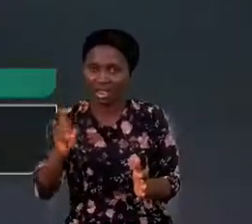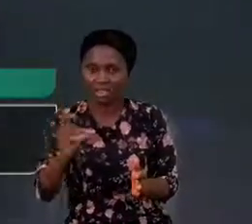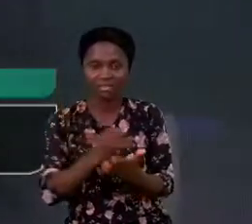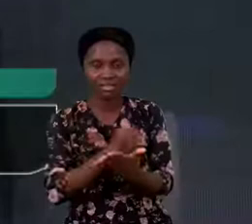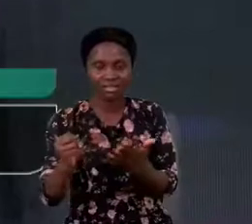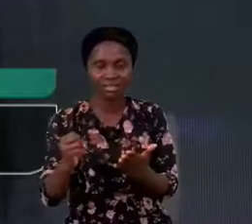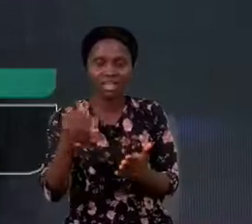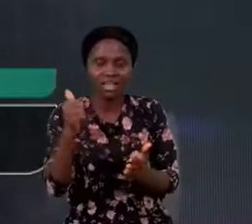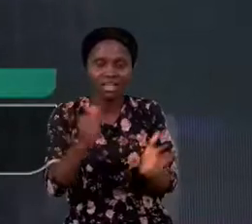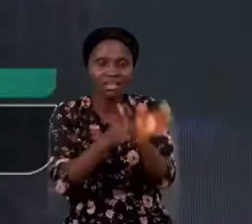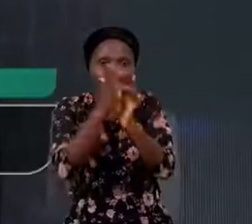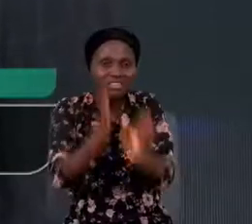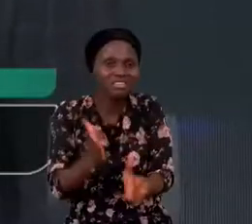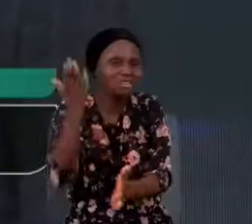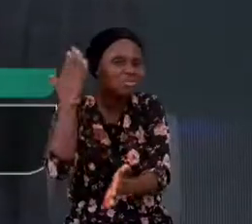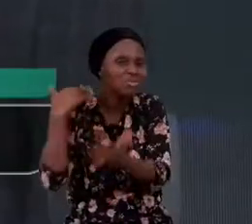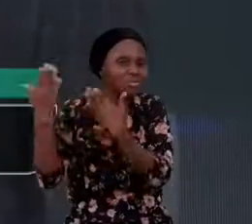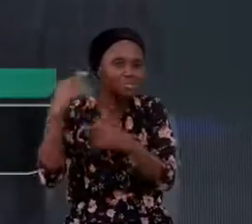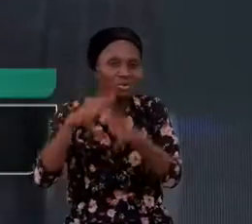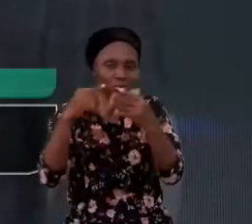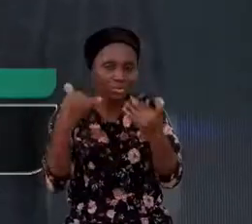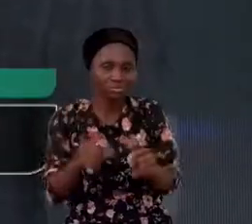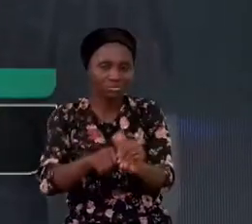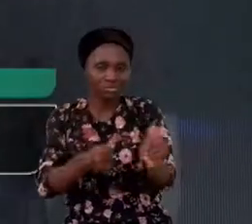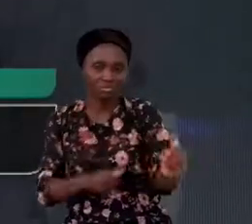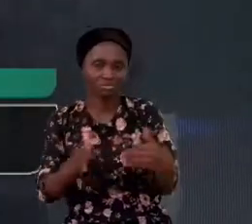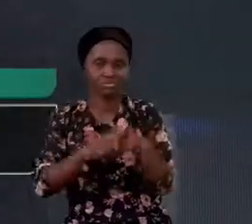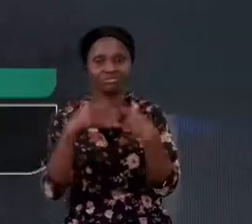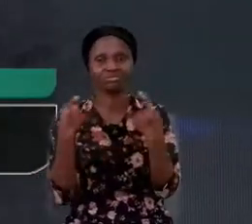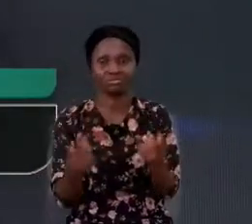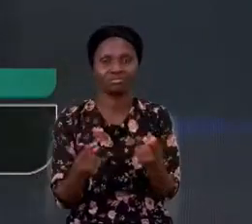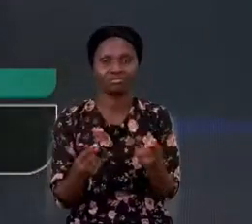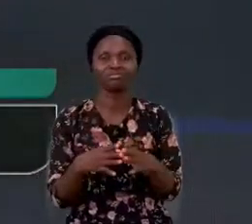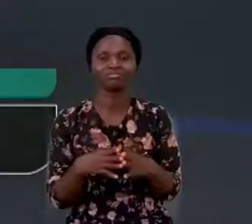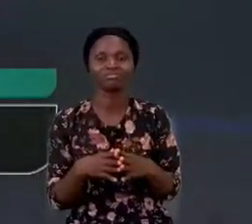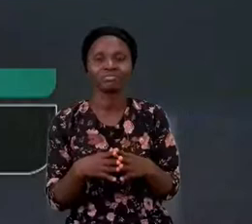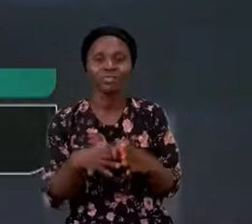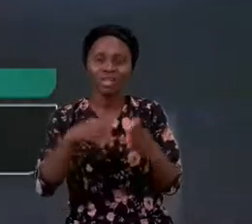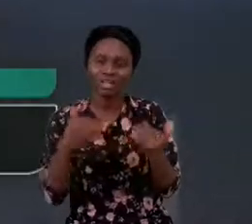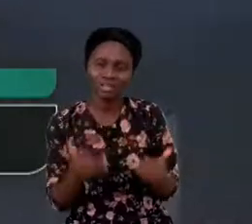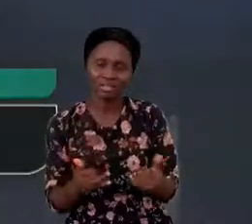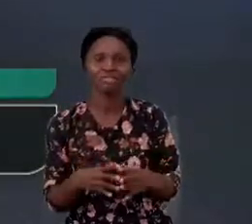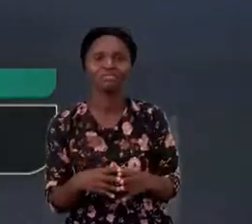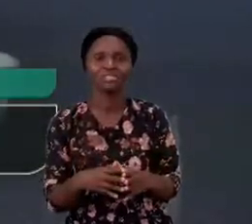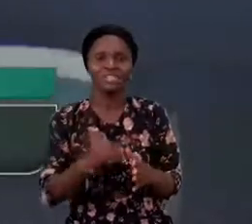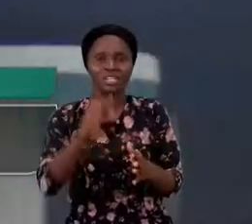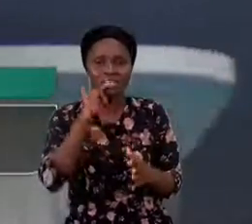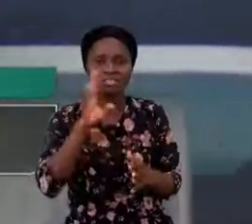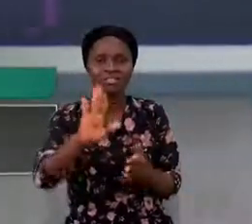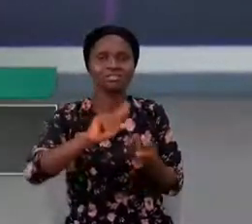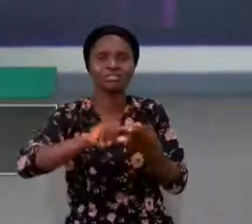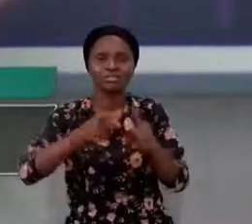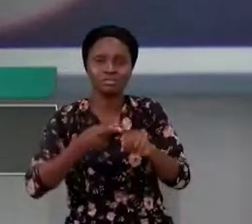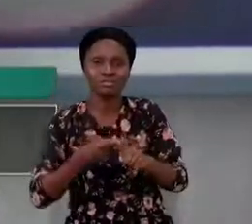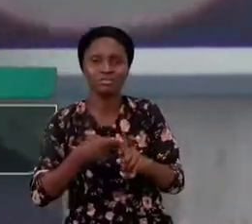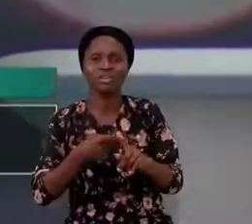dit, ah, je fléchis. Il voit quelque chose, dit-il. Il dit, ah, je cède à cela. Il entend quelque chose de bon